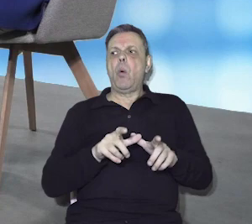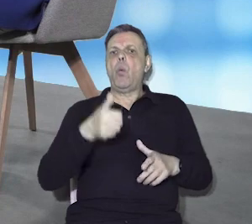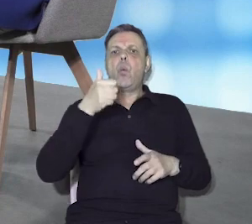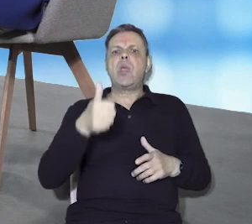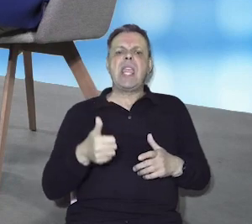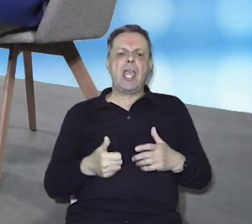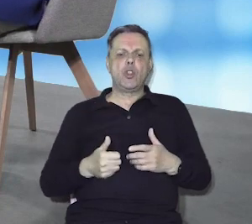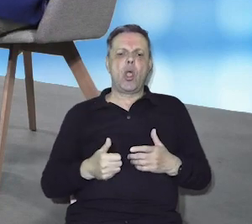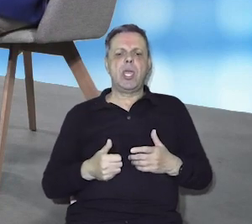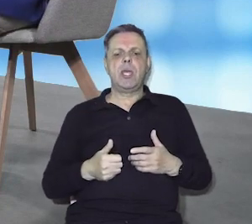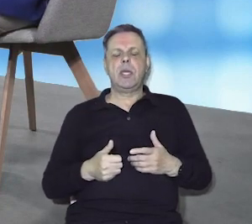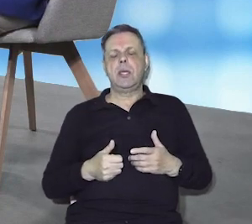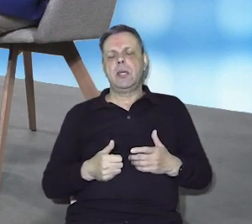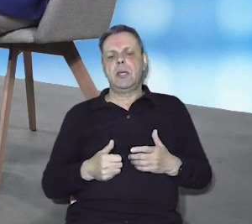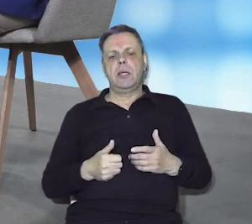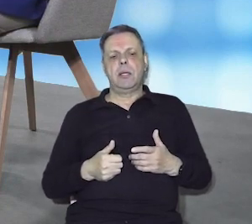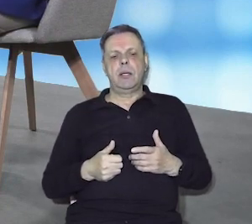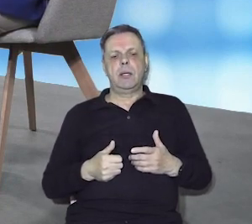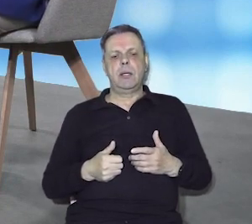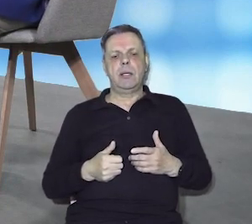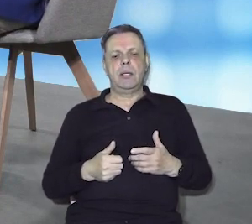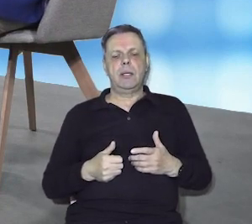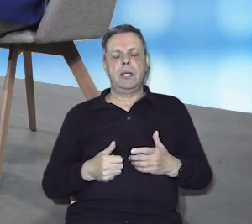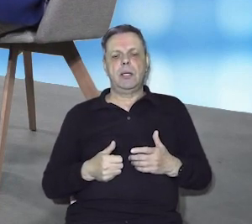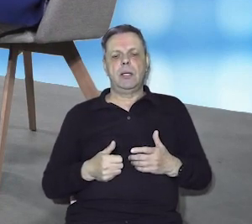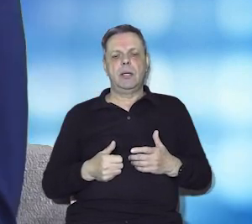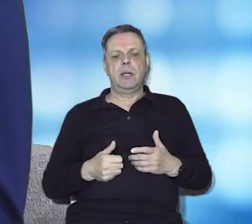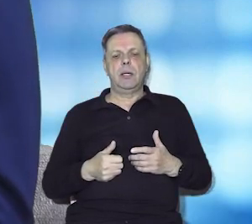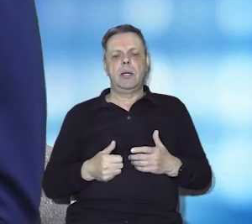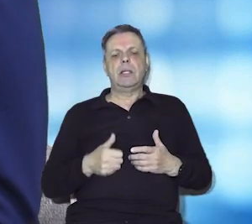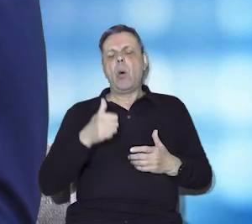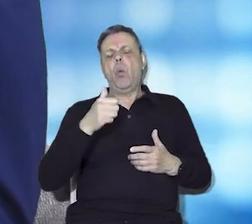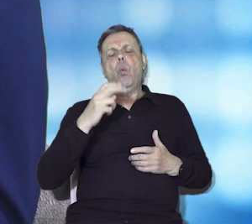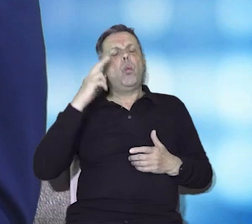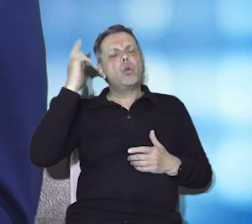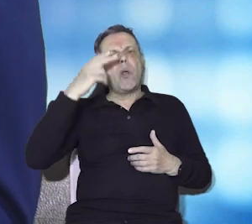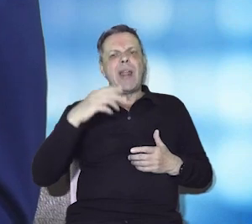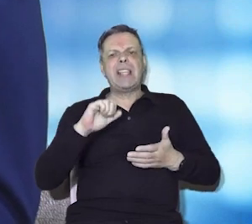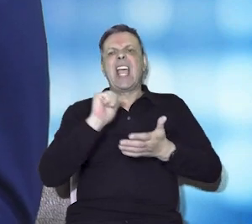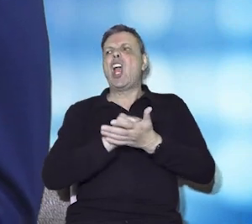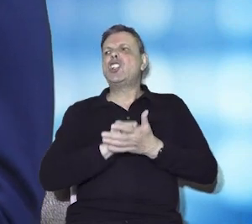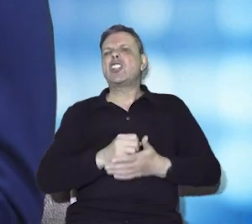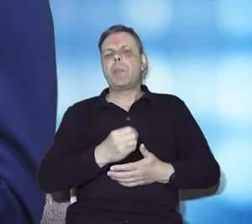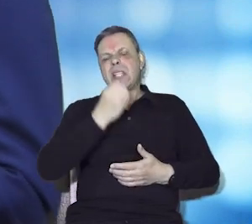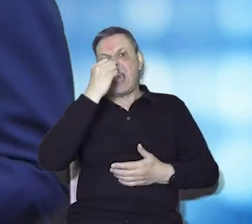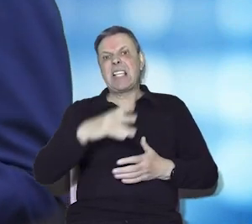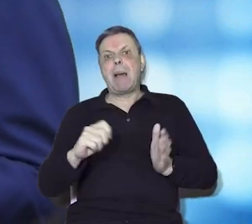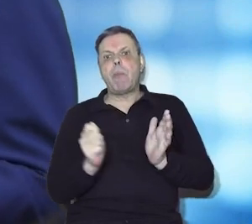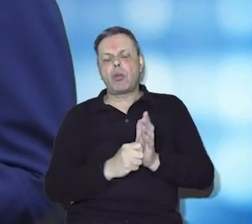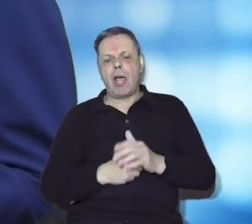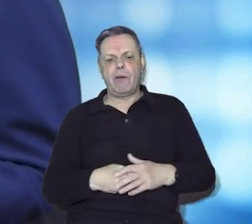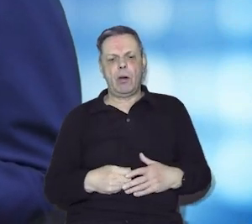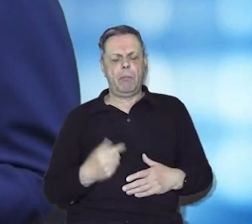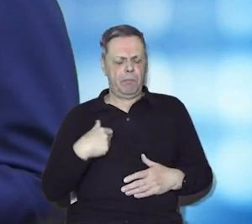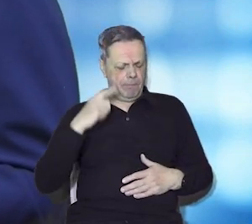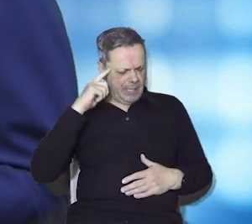neću imenovati, nije pošteno, a u stvari morat ću imenovati, da u Sloveniji nam se časopis slabije prodaje. I onda sam